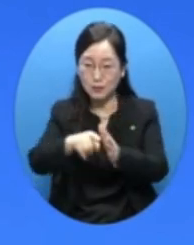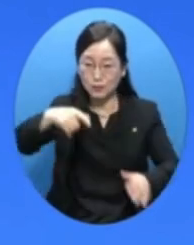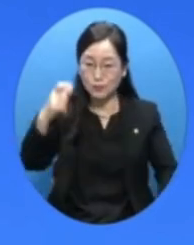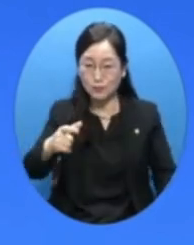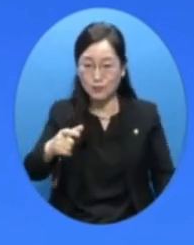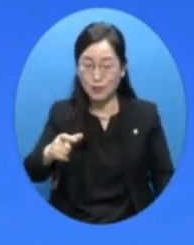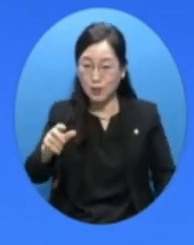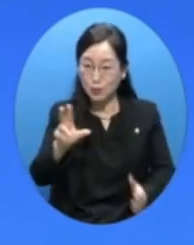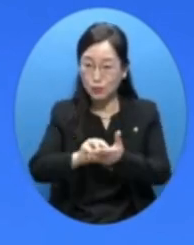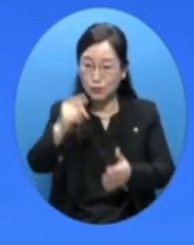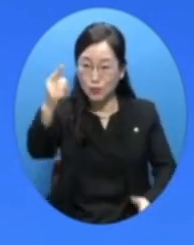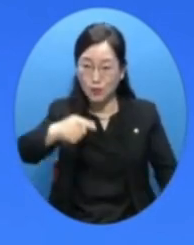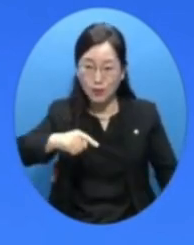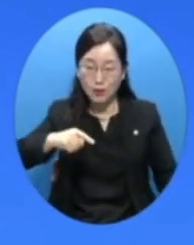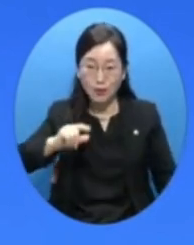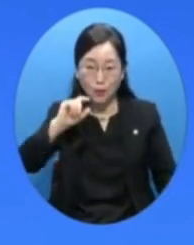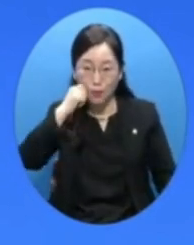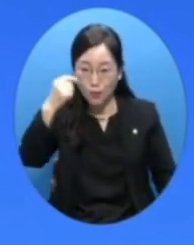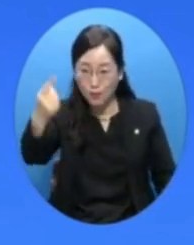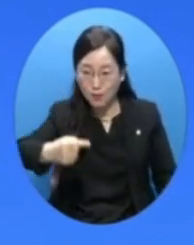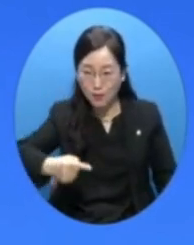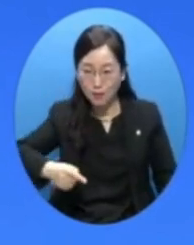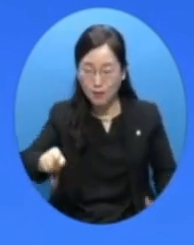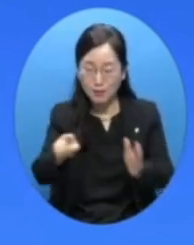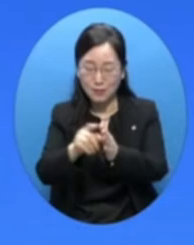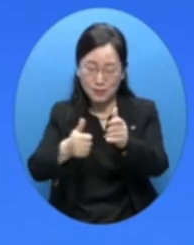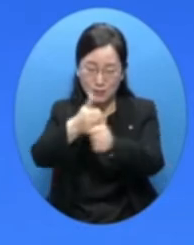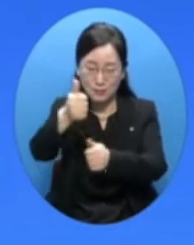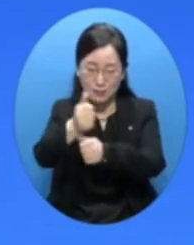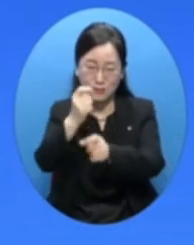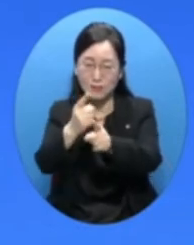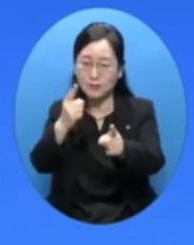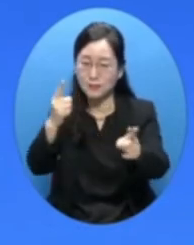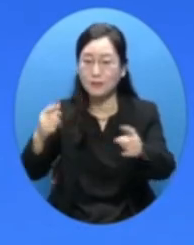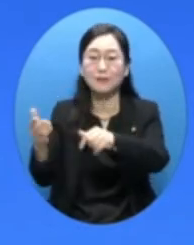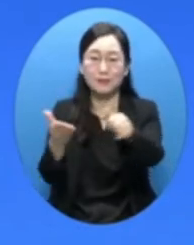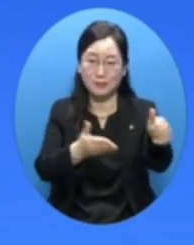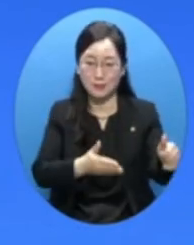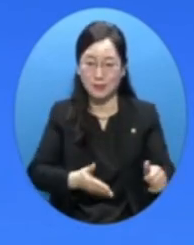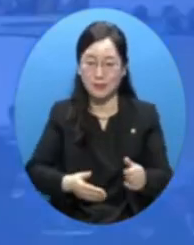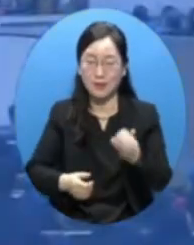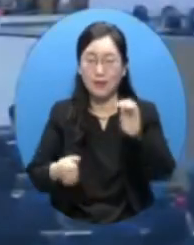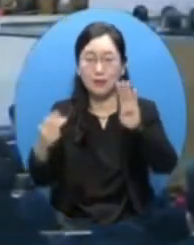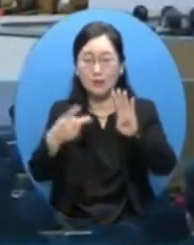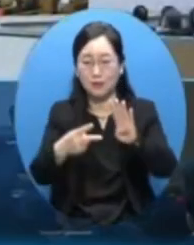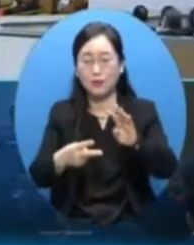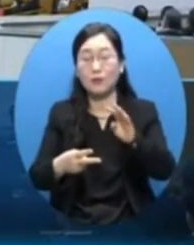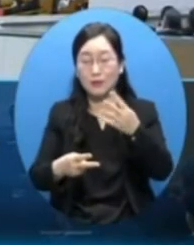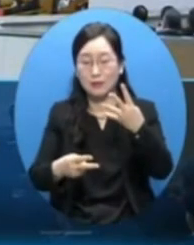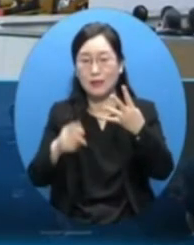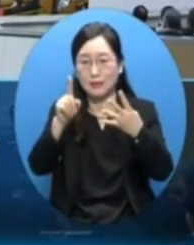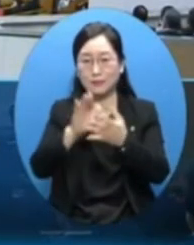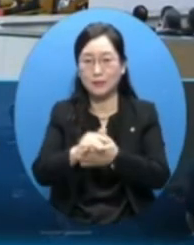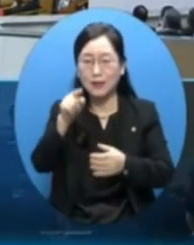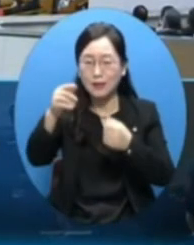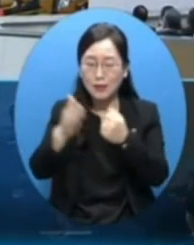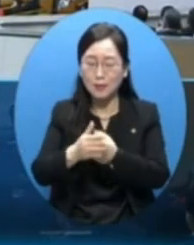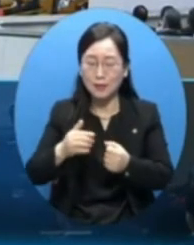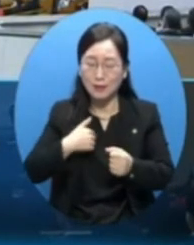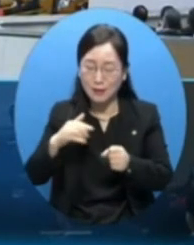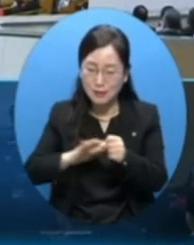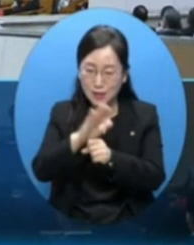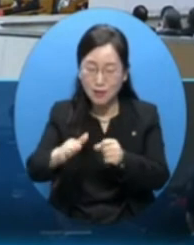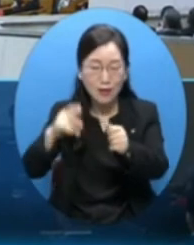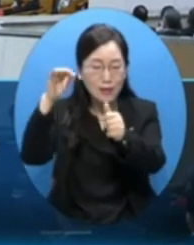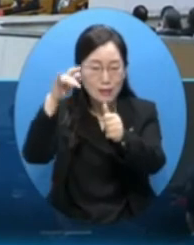다가와도 믿음으로 이겨내고 승리하는 삶을 살아가야 되는 것입니다. 빌립보서 4장 1절을 말씀합니다. 그러므로 나의 사랑하고